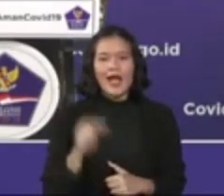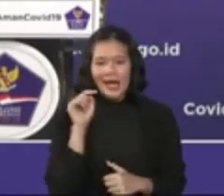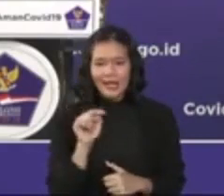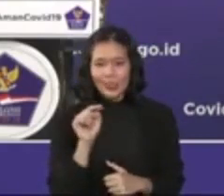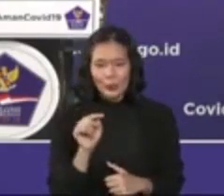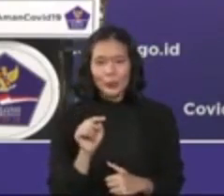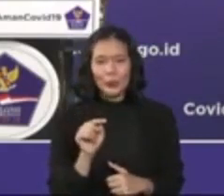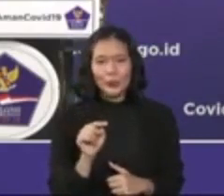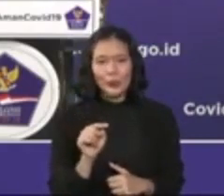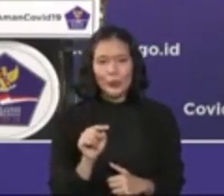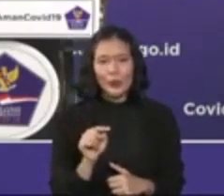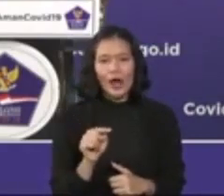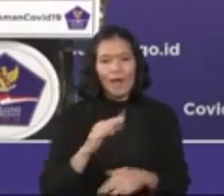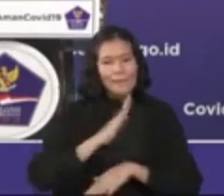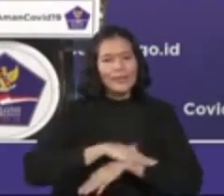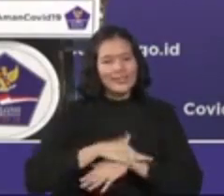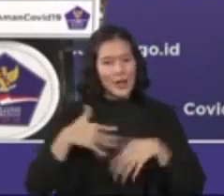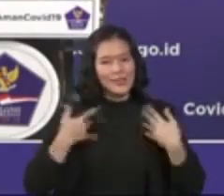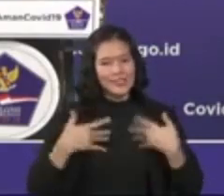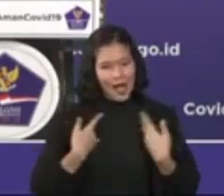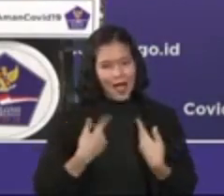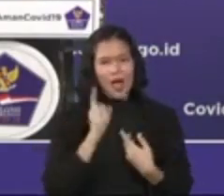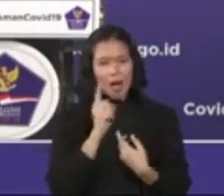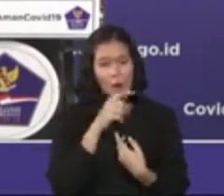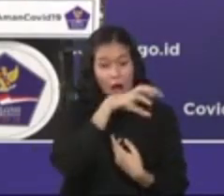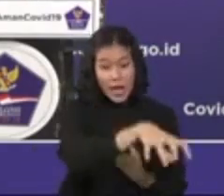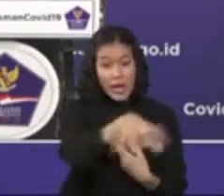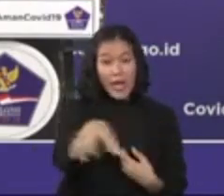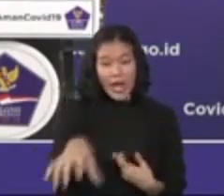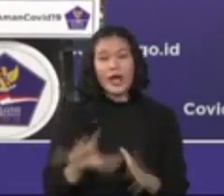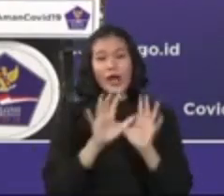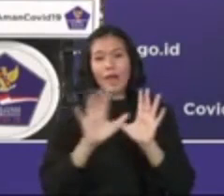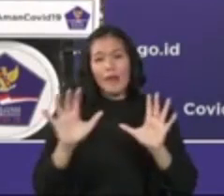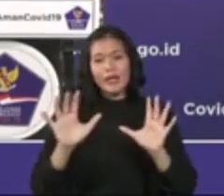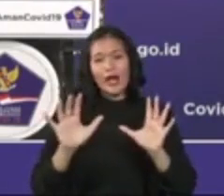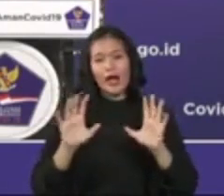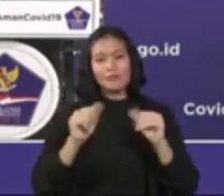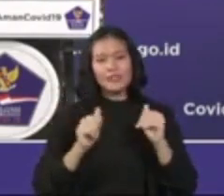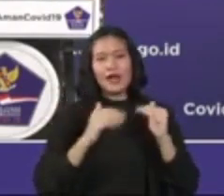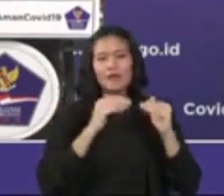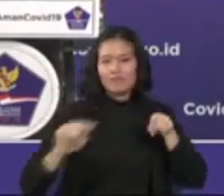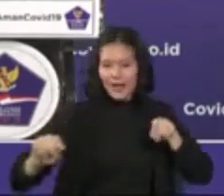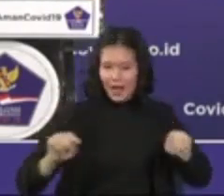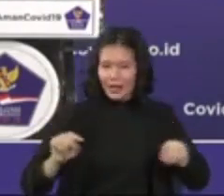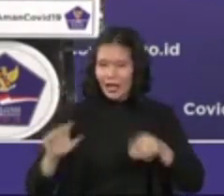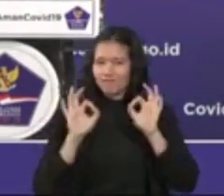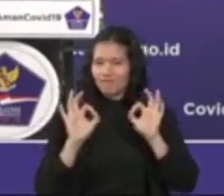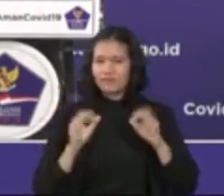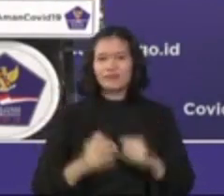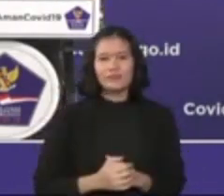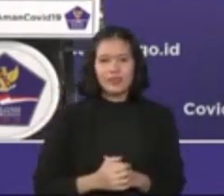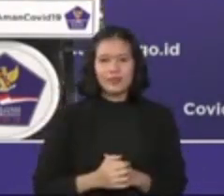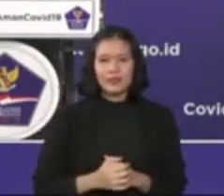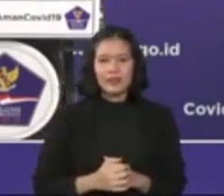menjadi kabar gembira untuk kita bahwa daerah-daerah yang lainnya sudah mulai bisa kita kendalikan dengan baik. Sudah barang